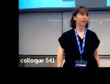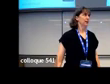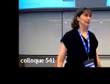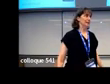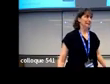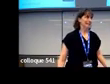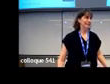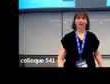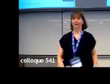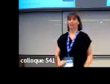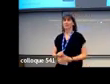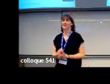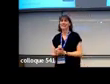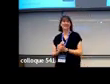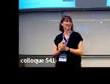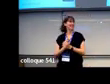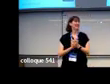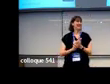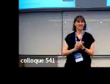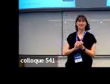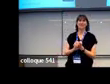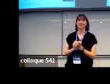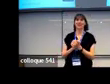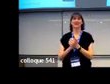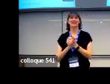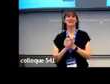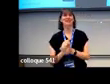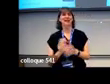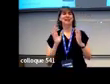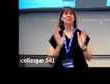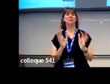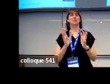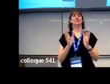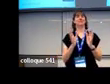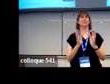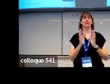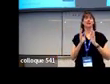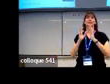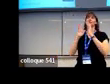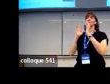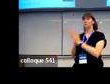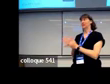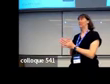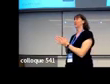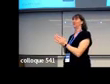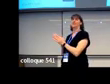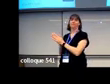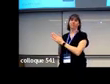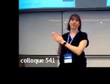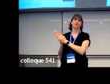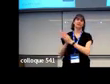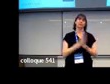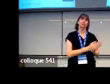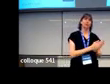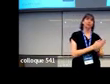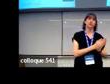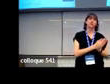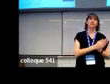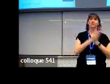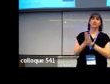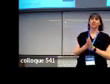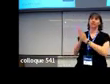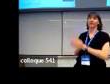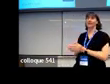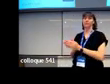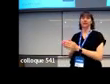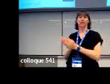Et je vais finir avec les succès et les défis. Le succès, c'est vraiment le soutien financier de la Fabrique Réelle. Ça a tout changé